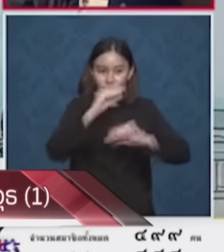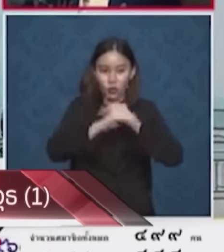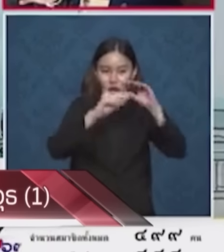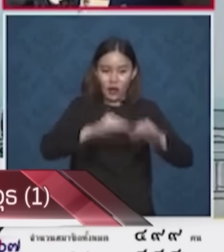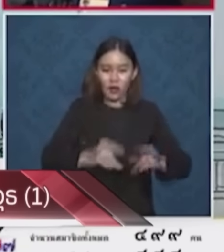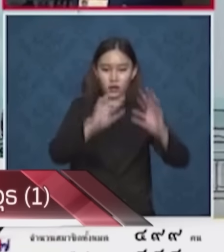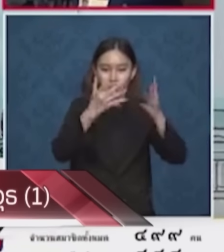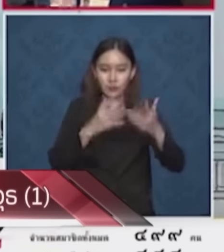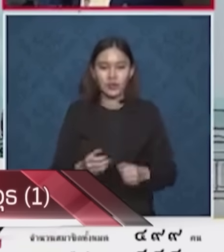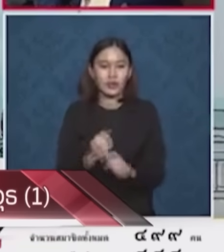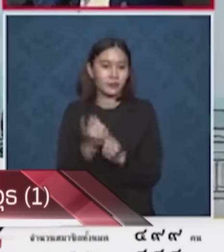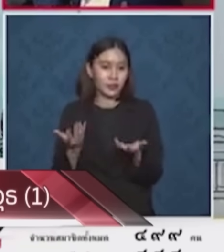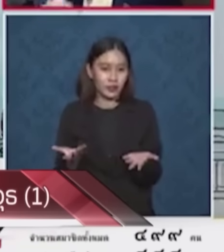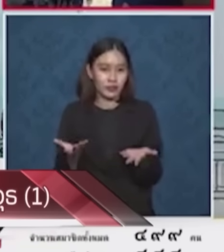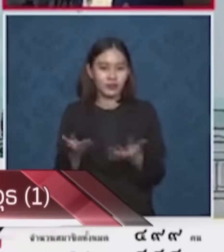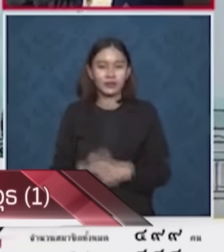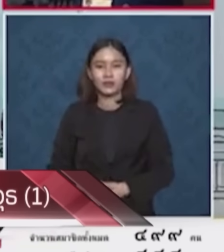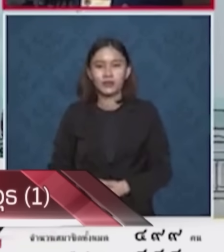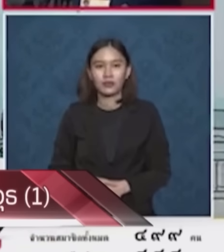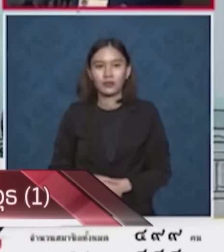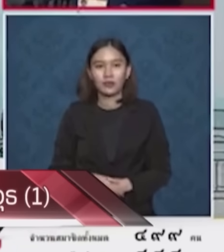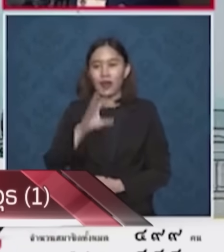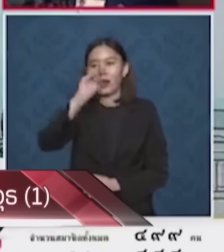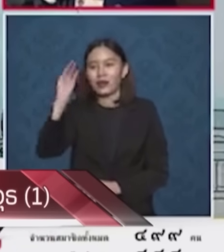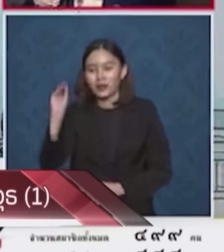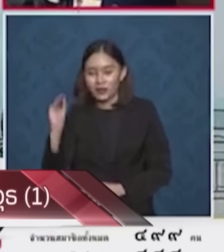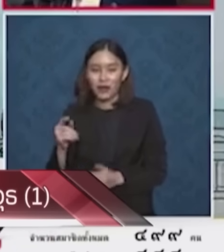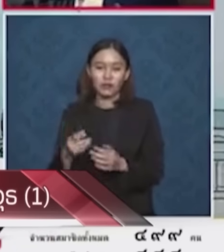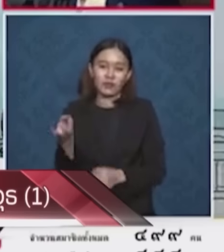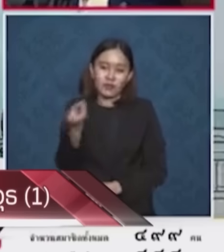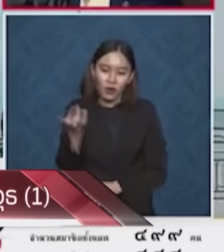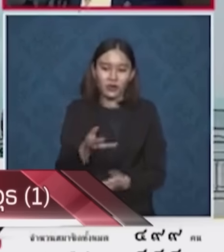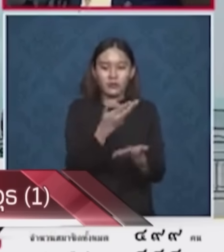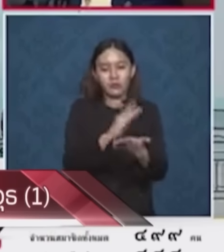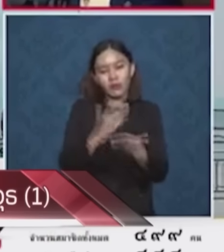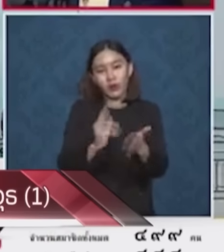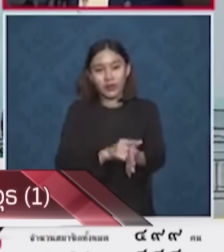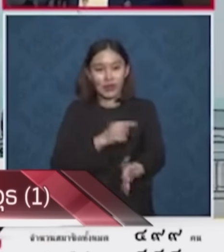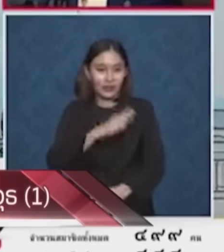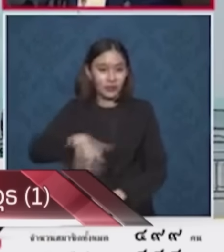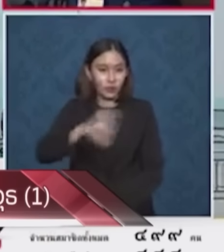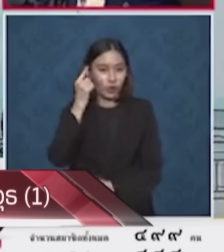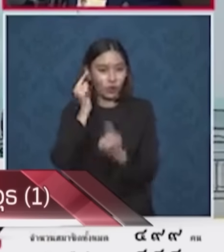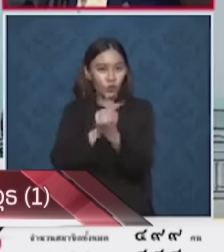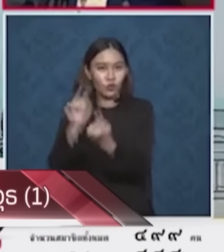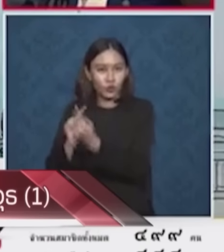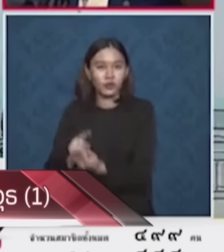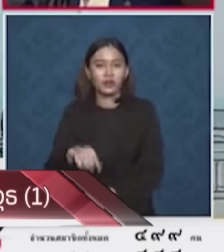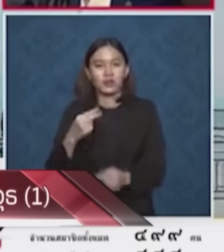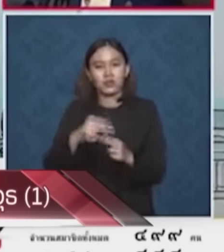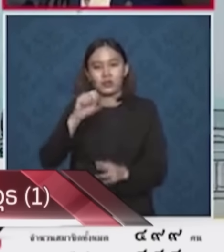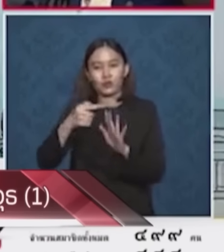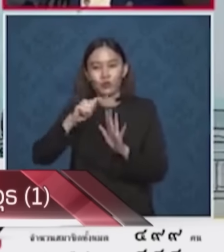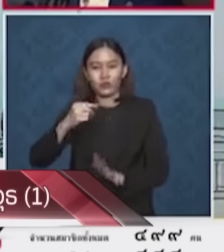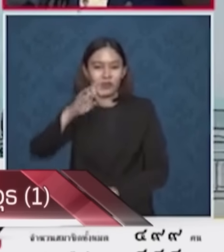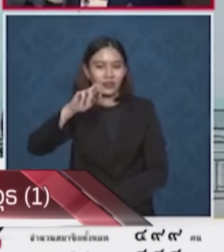ในการจัดหาอาวุธจะทำยังไงดีก็แค่ดาวน้อยๆและผ่อนนานๆไงล่ะครับผมขอแนะนำให้ทุกท่านได้รู้จักกับสุทินดาวน้อยสุด